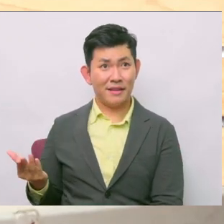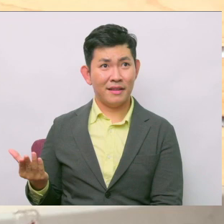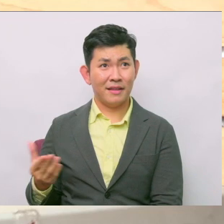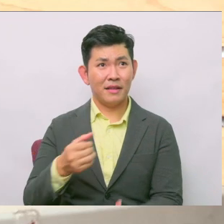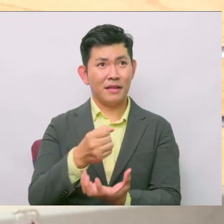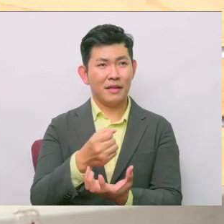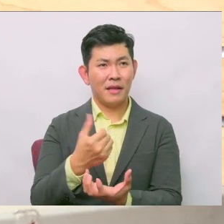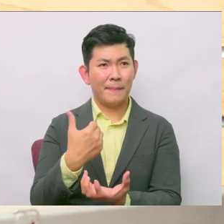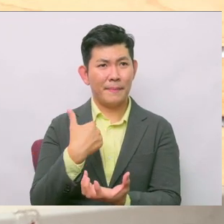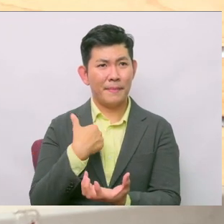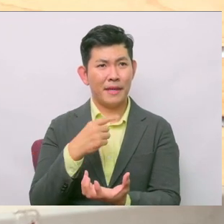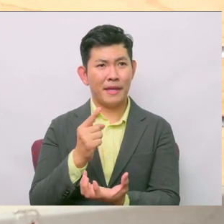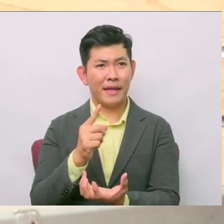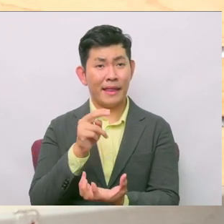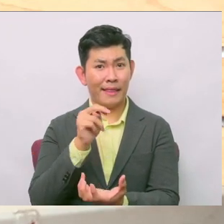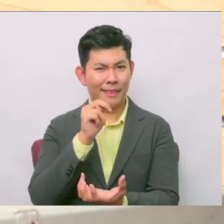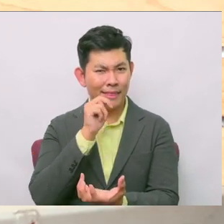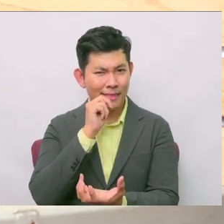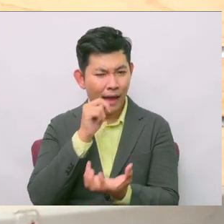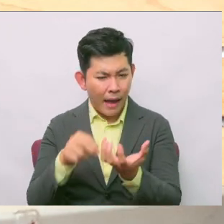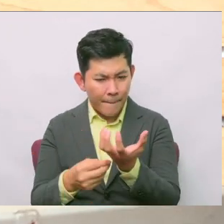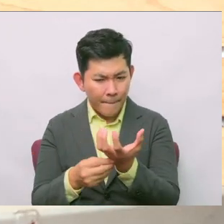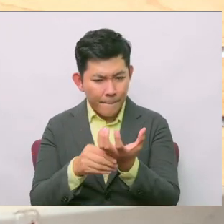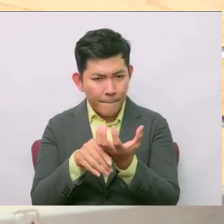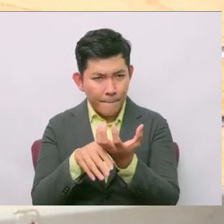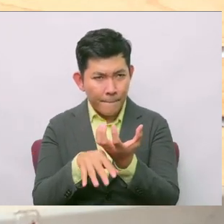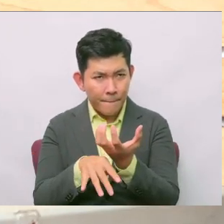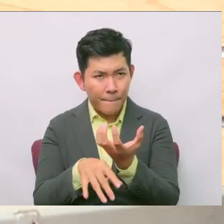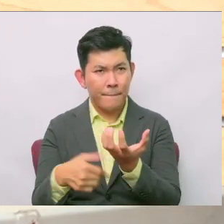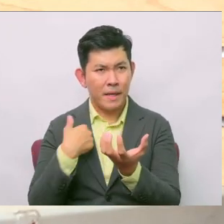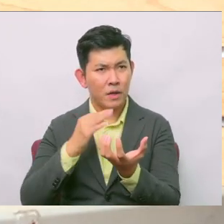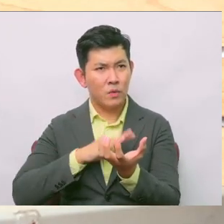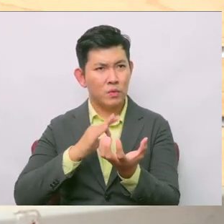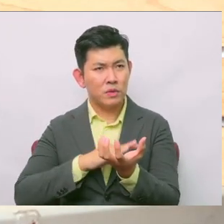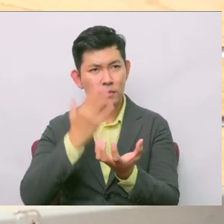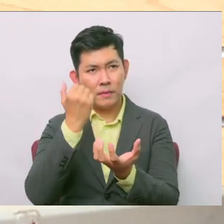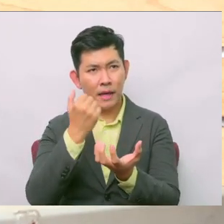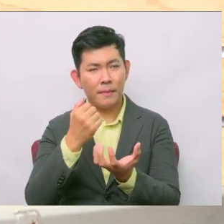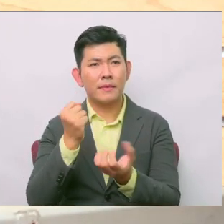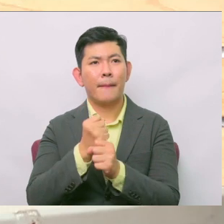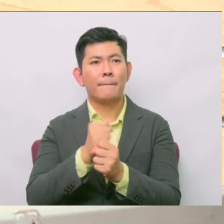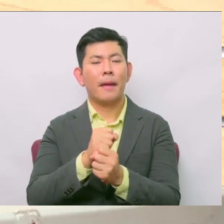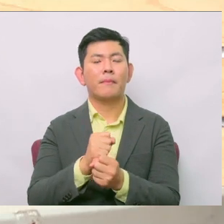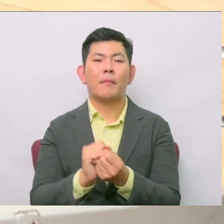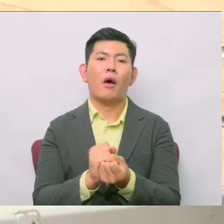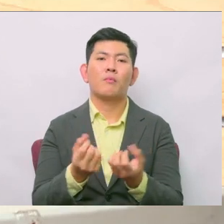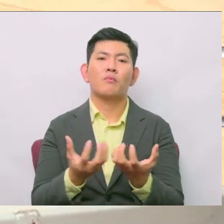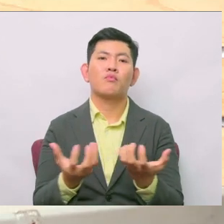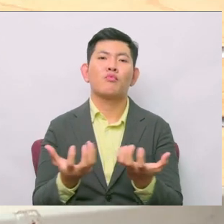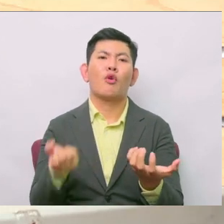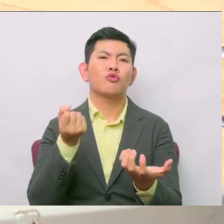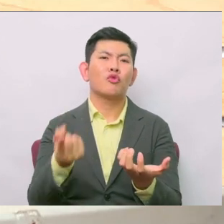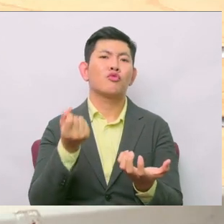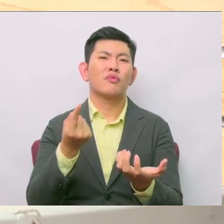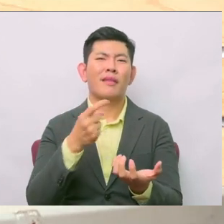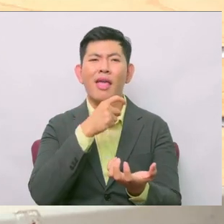พรนะครูจุ๋มจะเริ่มออกอ ัน นี้คือข้อดีของการที่เราใช้สมุนไพรสดนะคะ ค่ะจะดีกว่าสมุนไพรแห้งเน า